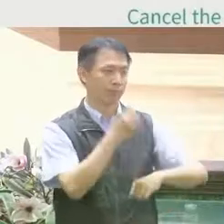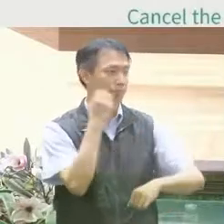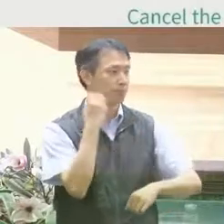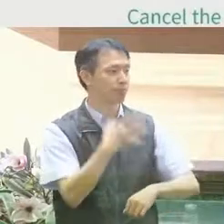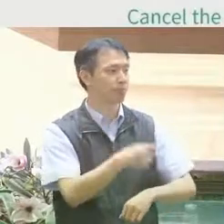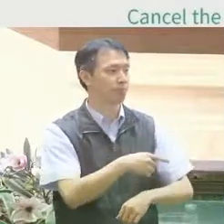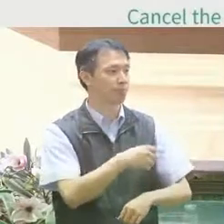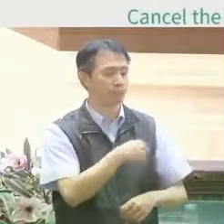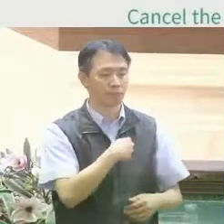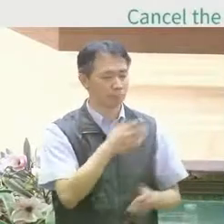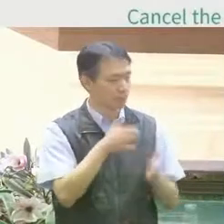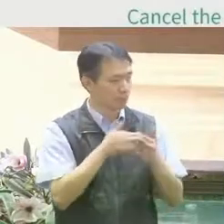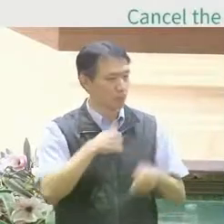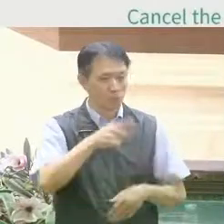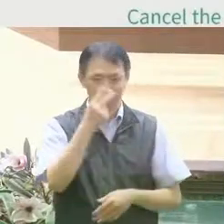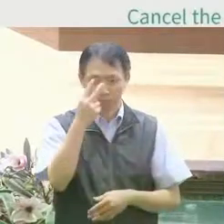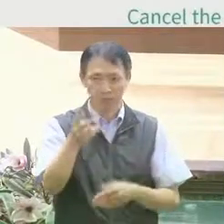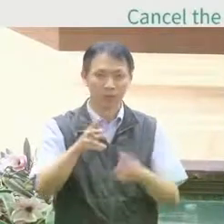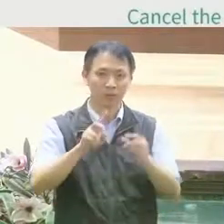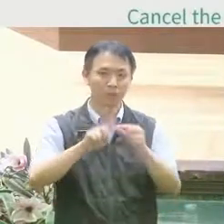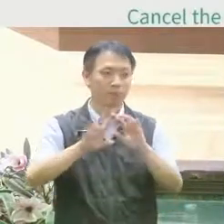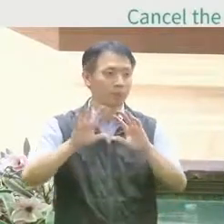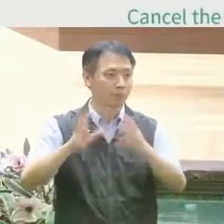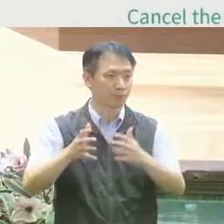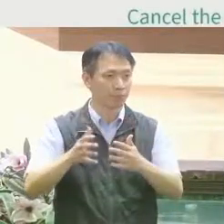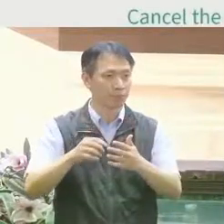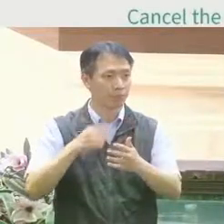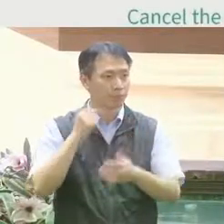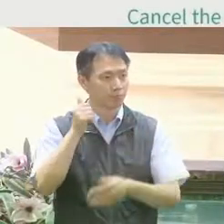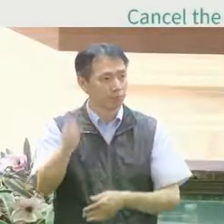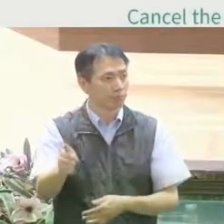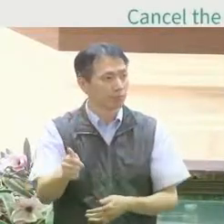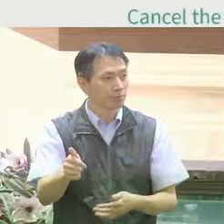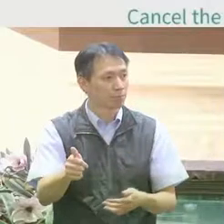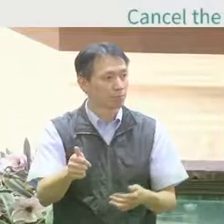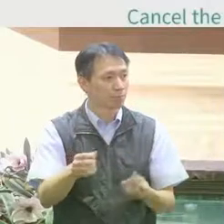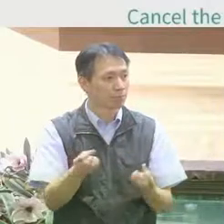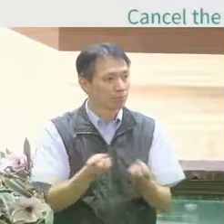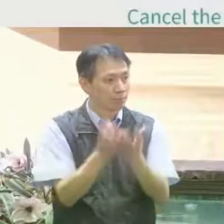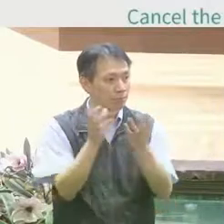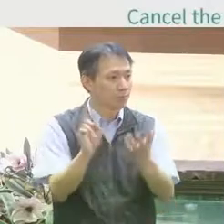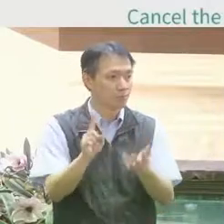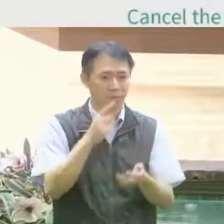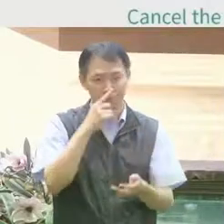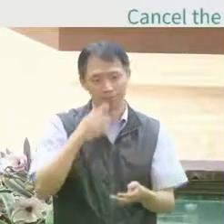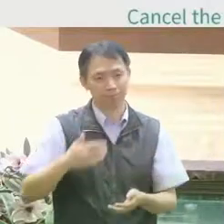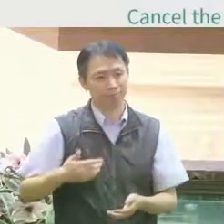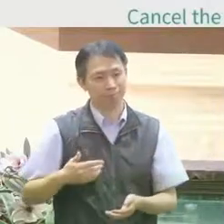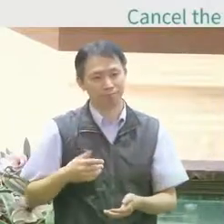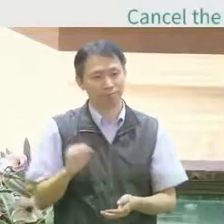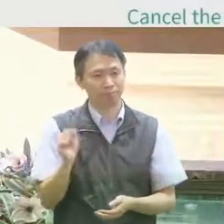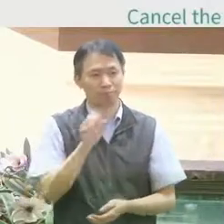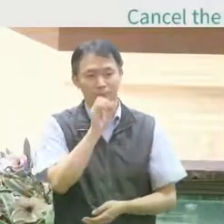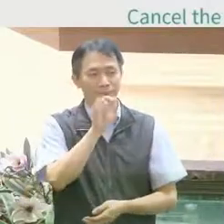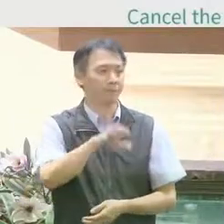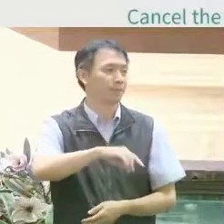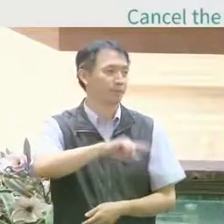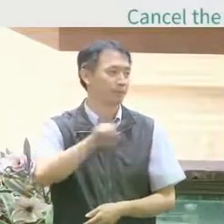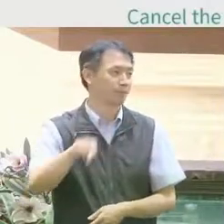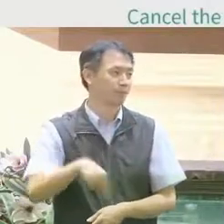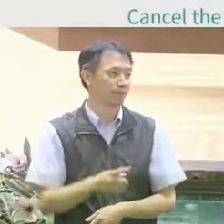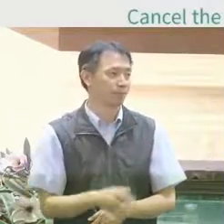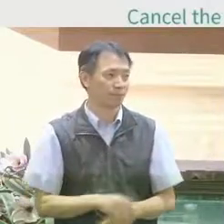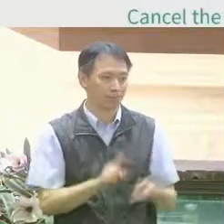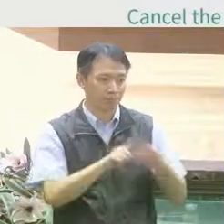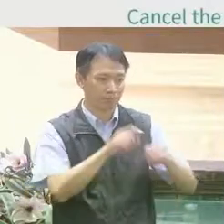到访中国大陆，人到中国大陆之后发生什么待遇，我就不方便在这里报告，因为主